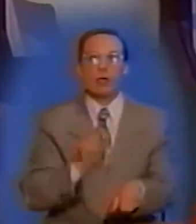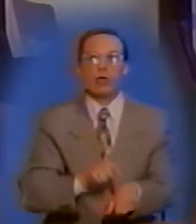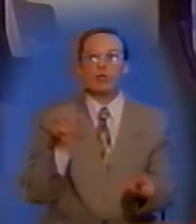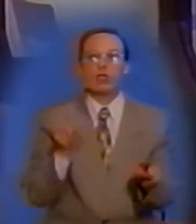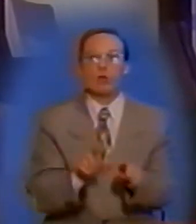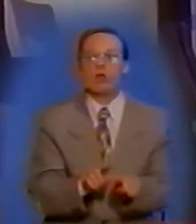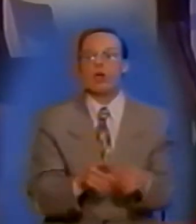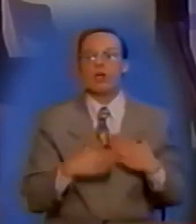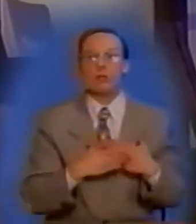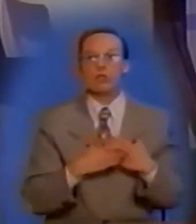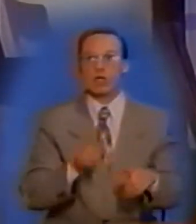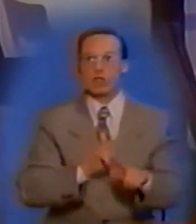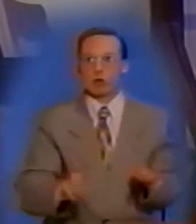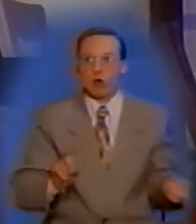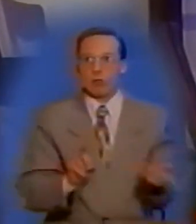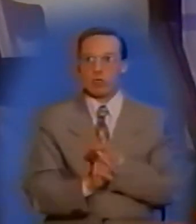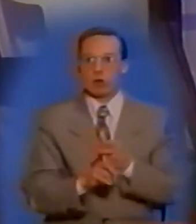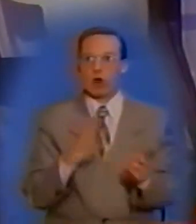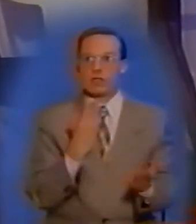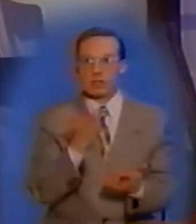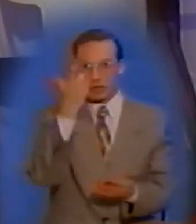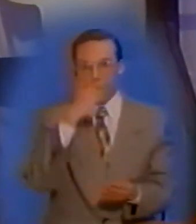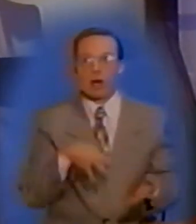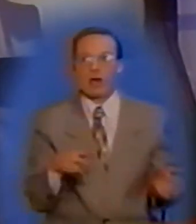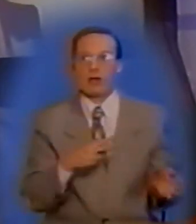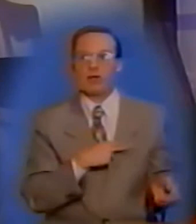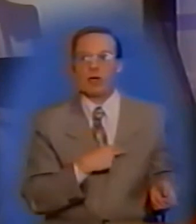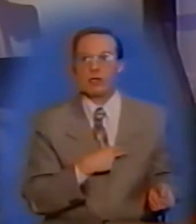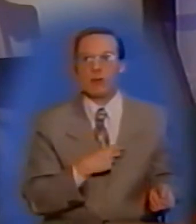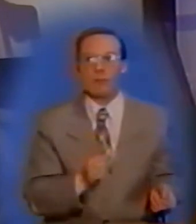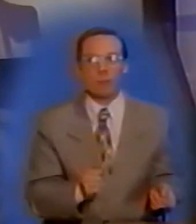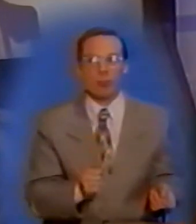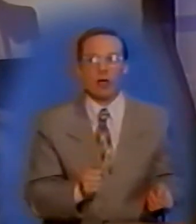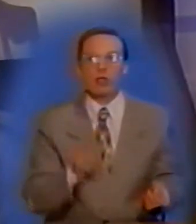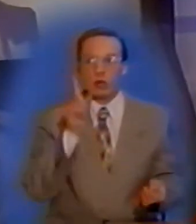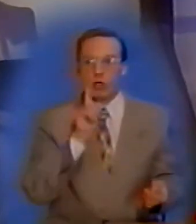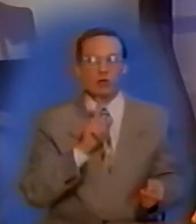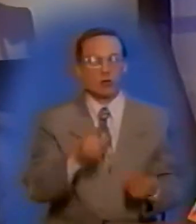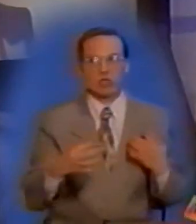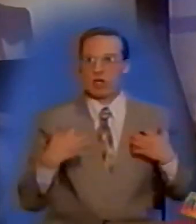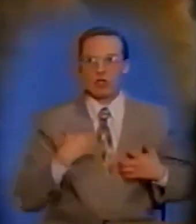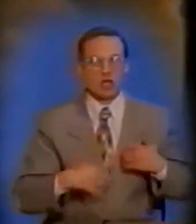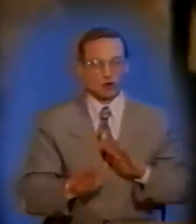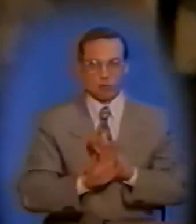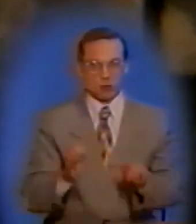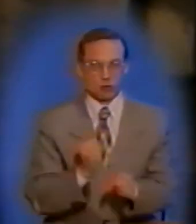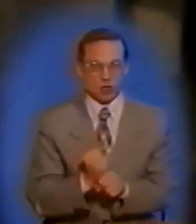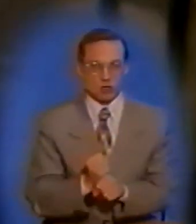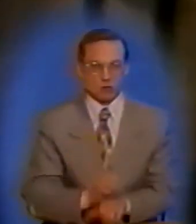impulsą, iš karto prisiklijuoja savo etiketę. Norėčiau, kad tai neskubėtų daryti.